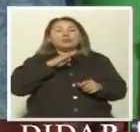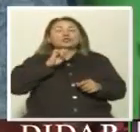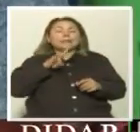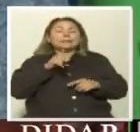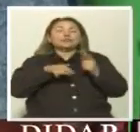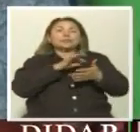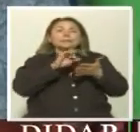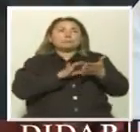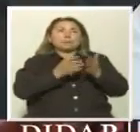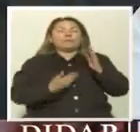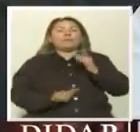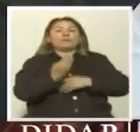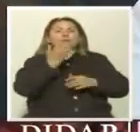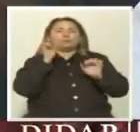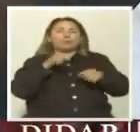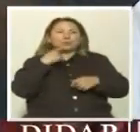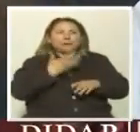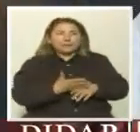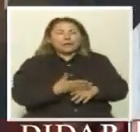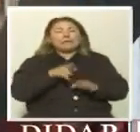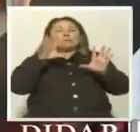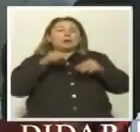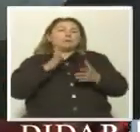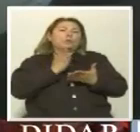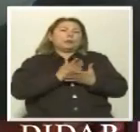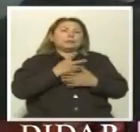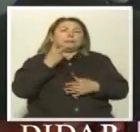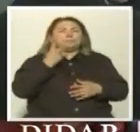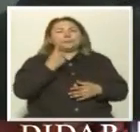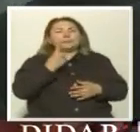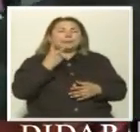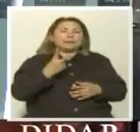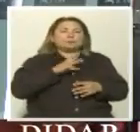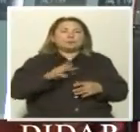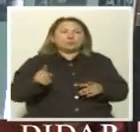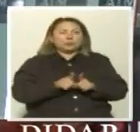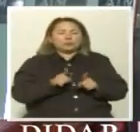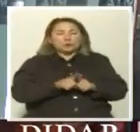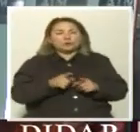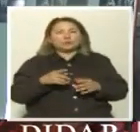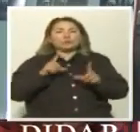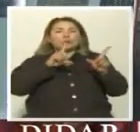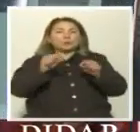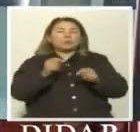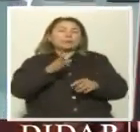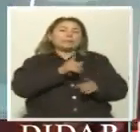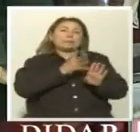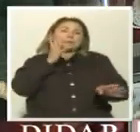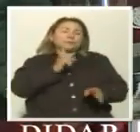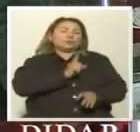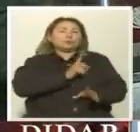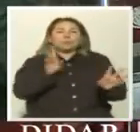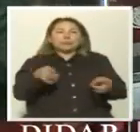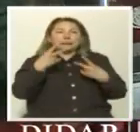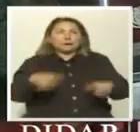арқылы жүзеге асыра алады. Сапалық қызмет үшін бар болғаны 1-2 минут қана жеткілікті. Осылайша жолаушылардың кезек күтпей, тез әрі